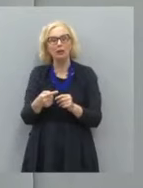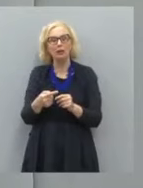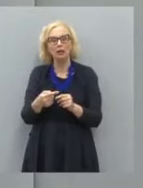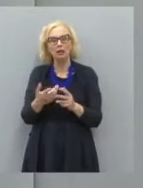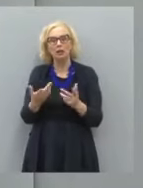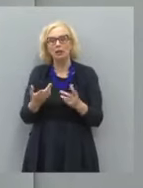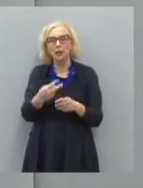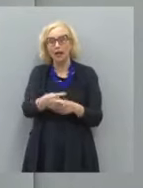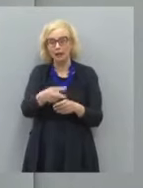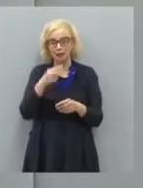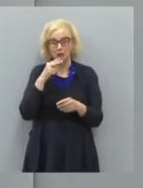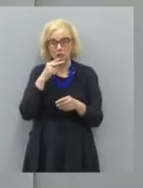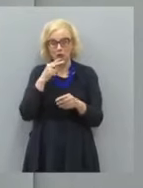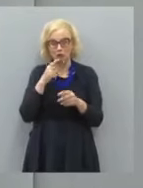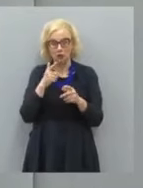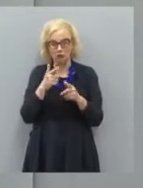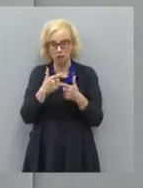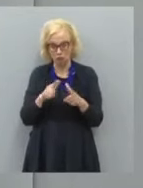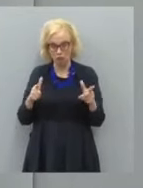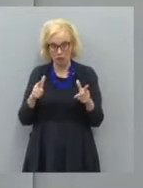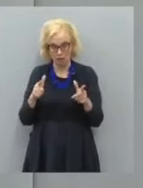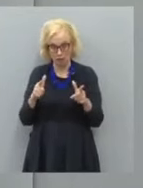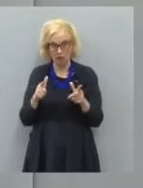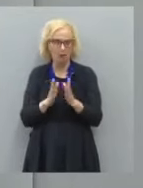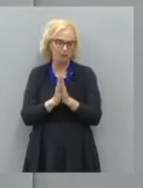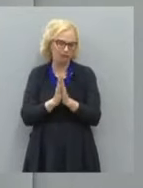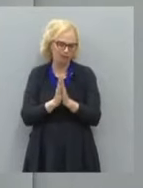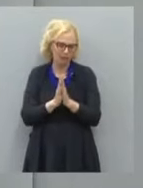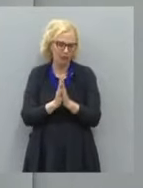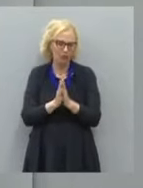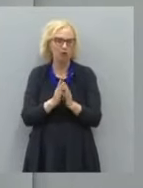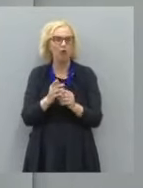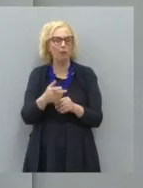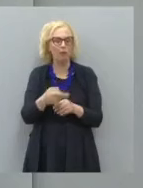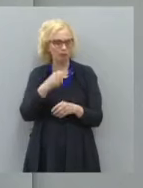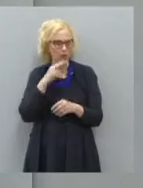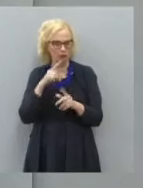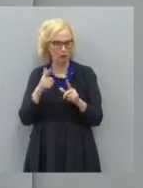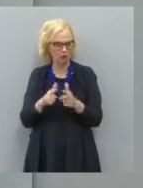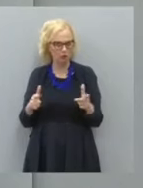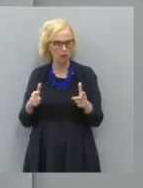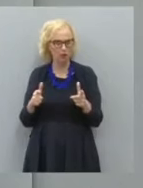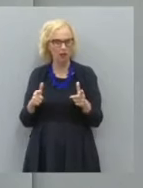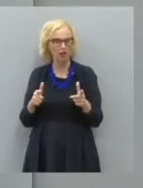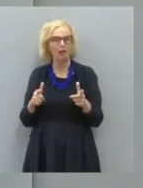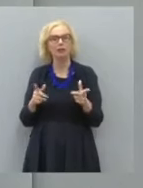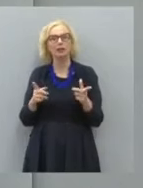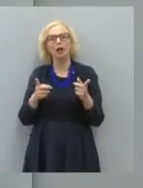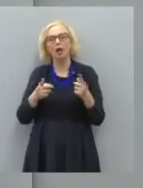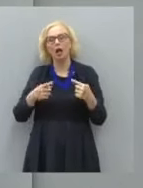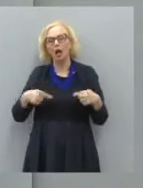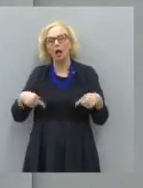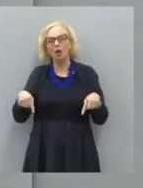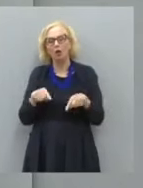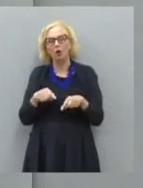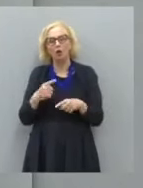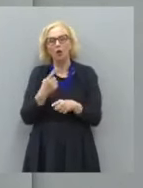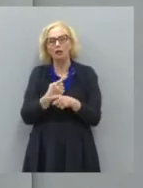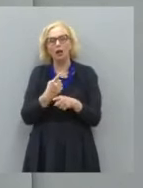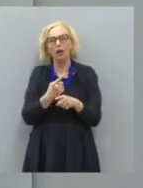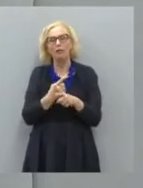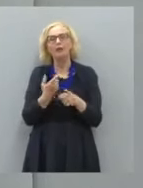si rispondesse a questo appello accorato a questo invito ulteriore che facciamo ovviamente dovremo anche prendere i provvedimenti